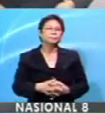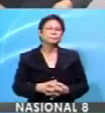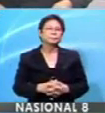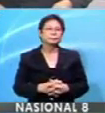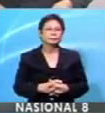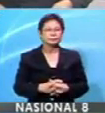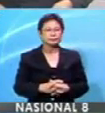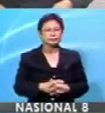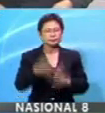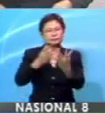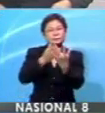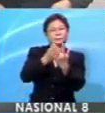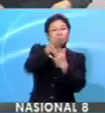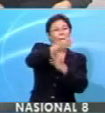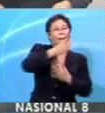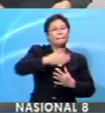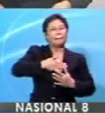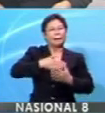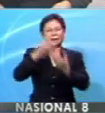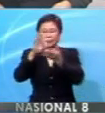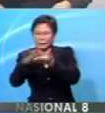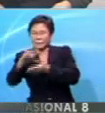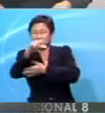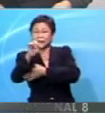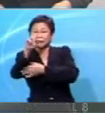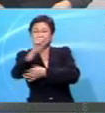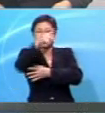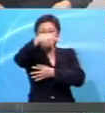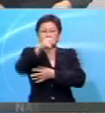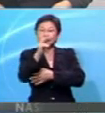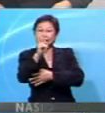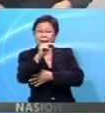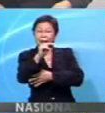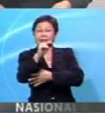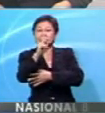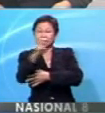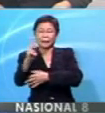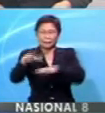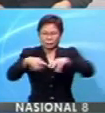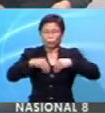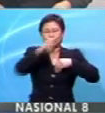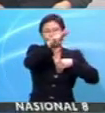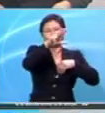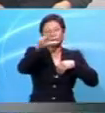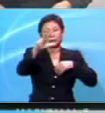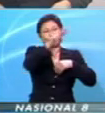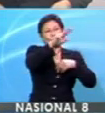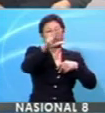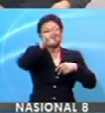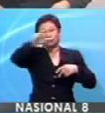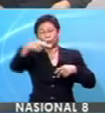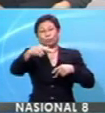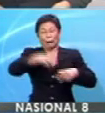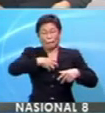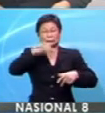negara aplikasi My kira GST kpdnkk pula menerima hampir 23000 aduan semalam